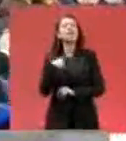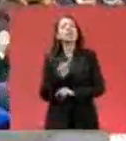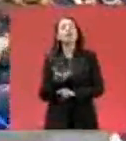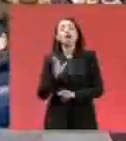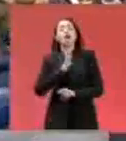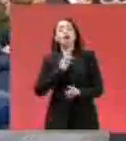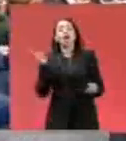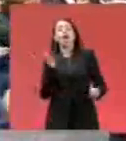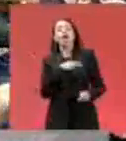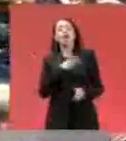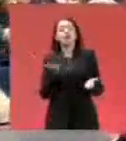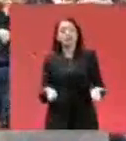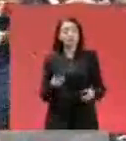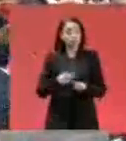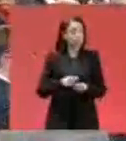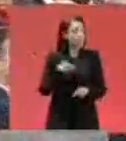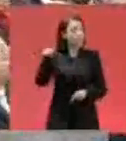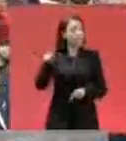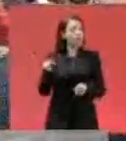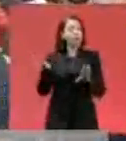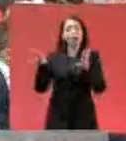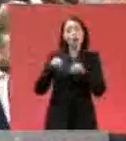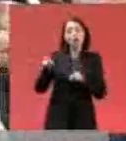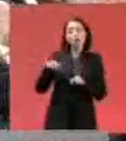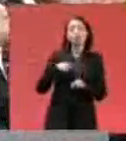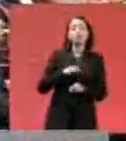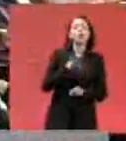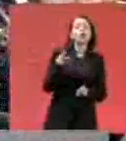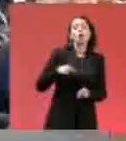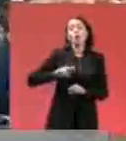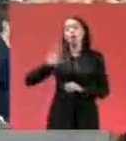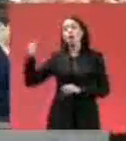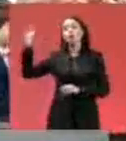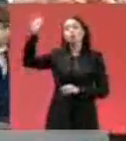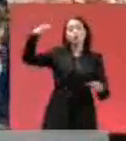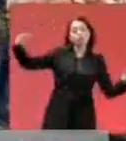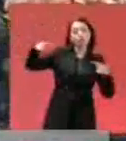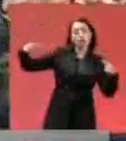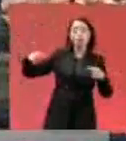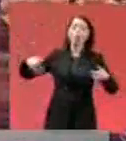πατριωτισμός να μέμφεσαι και να μισείς τους διπλανούς λαούς.